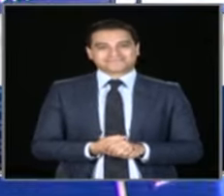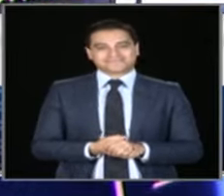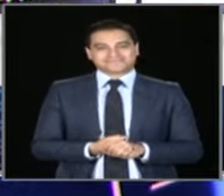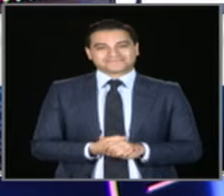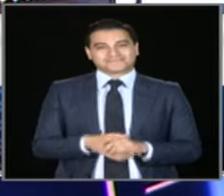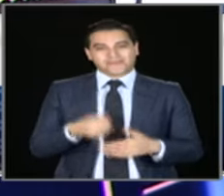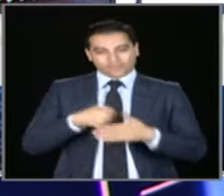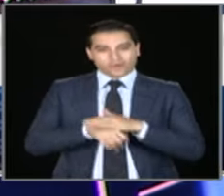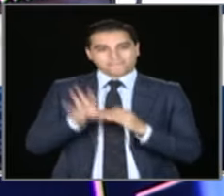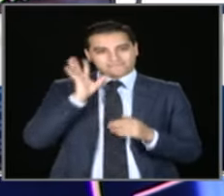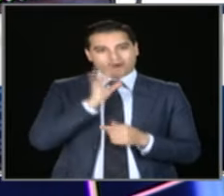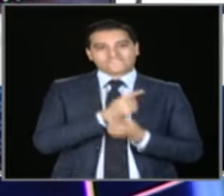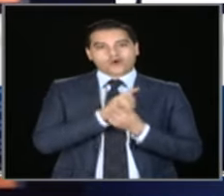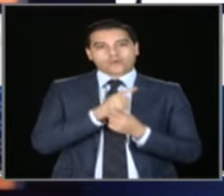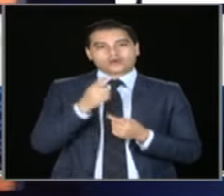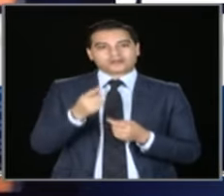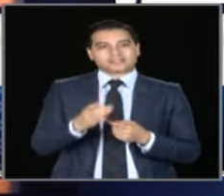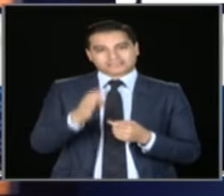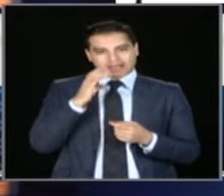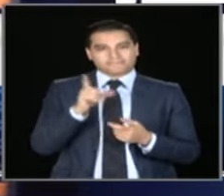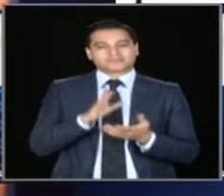مولود فرعون، برافو عليك يا الباوي.